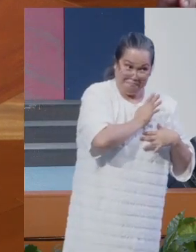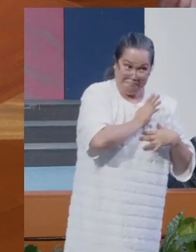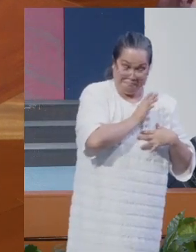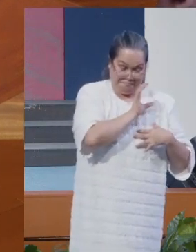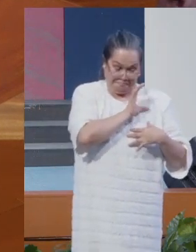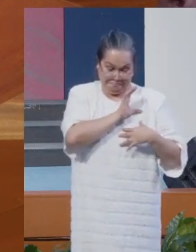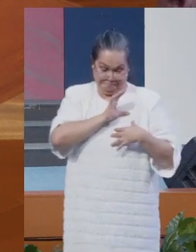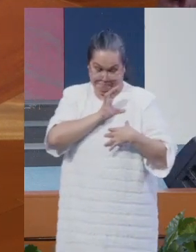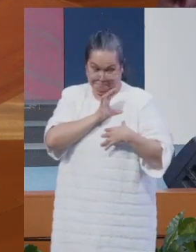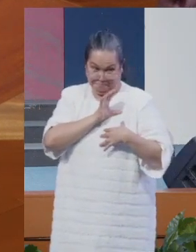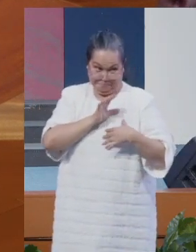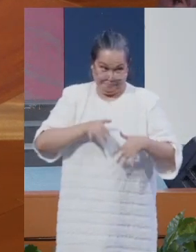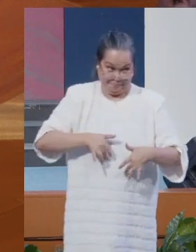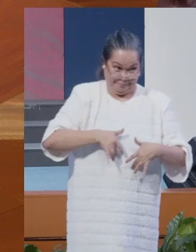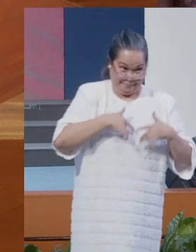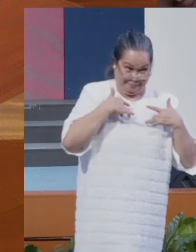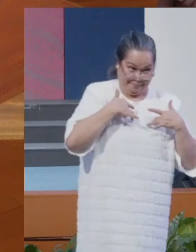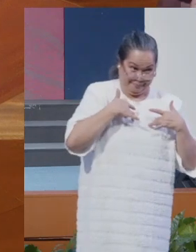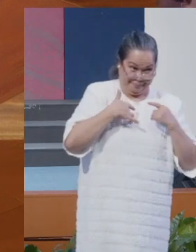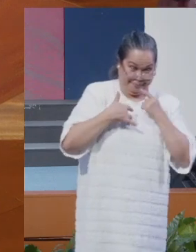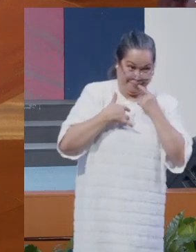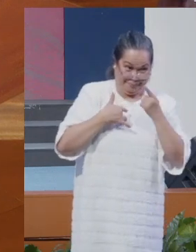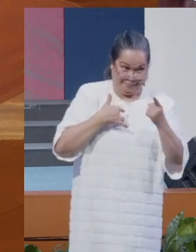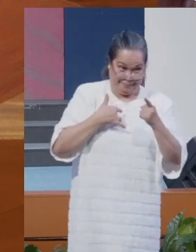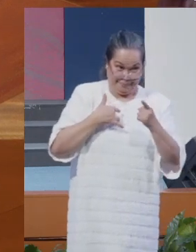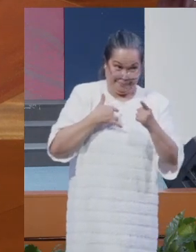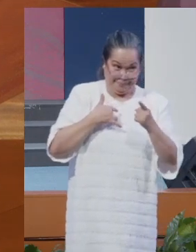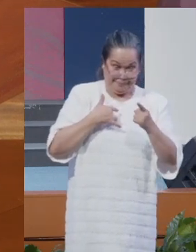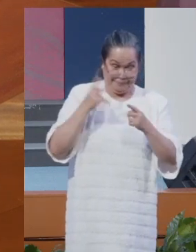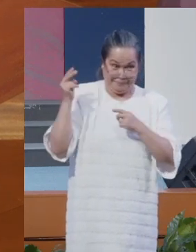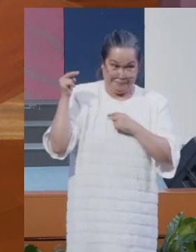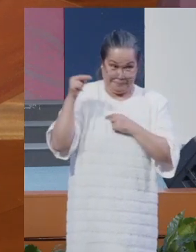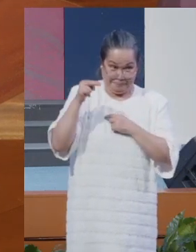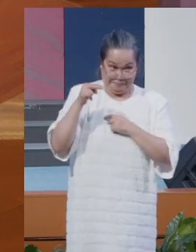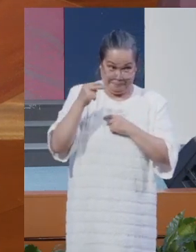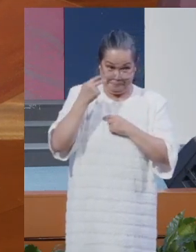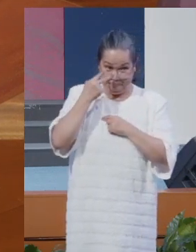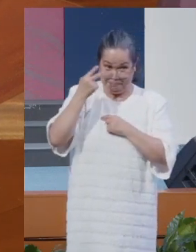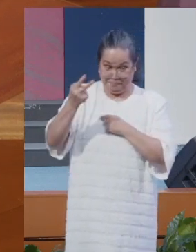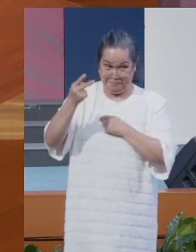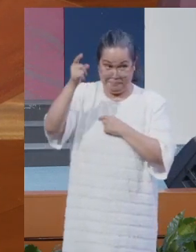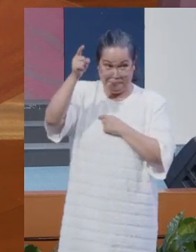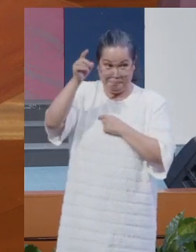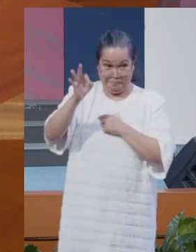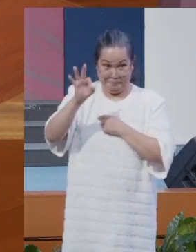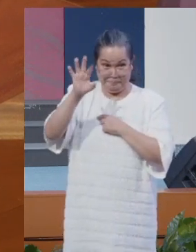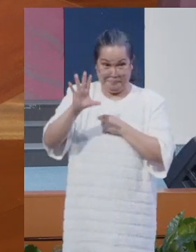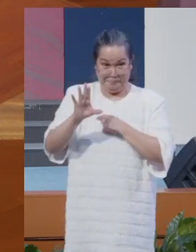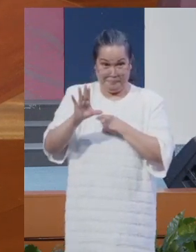at pamumuhay. Kaya tingin ko, ito po ay